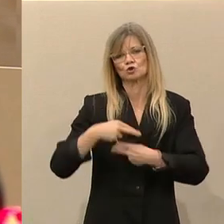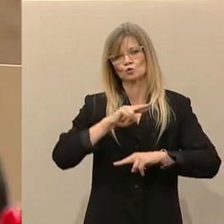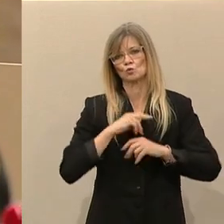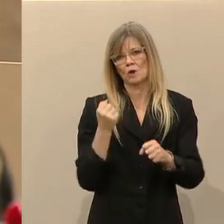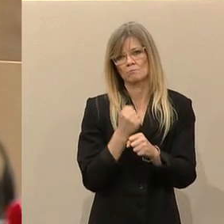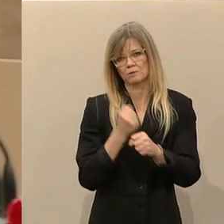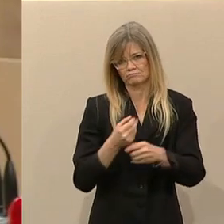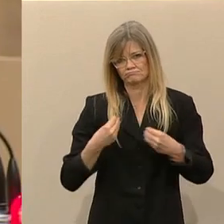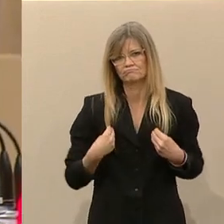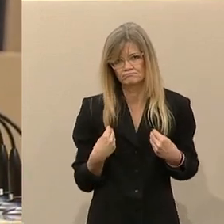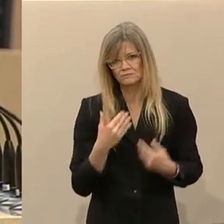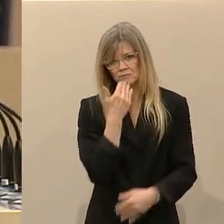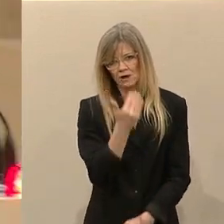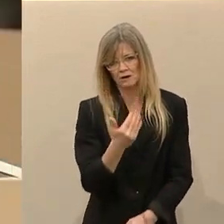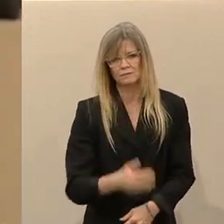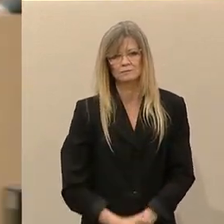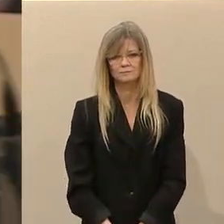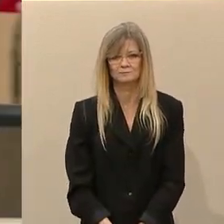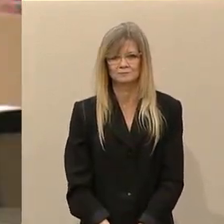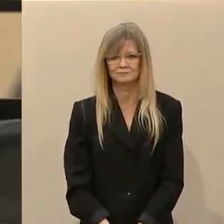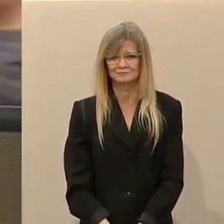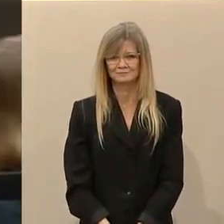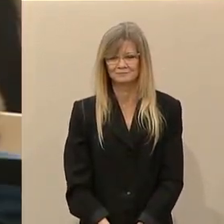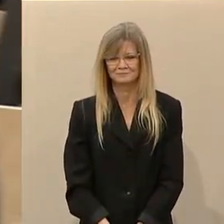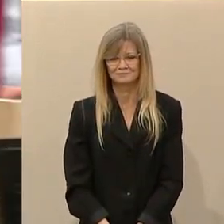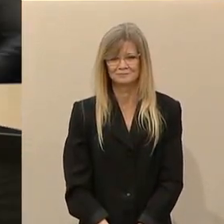Das war Tanja Graf, neue Abgeordnete der ÖVP aus Salzburg.